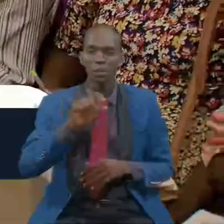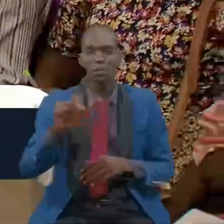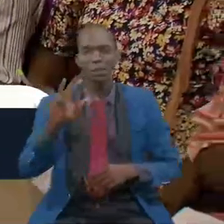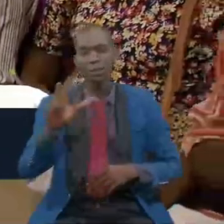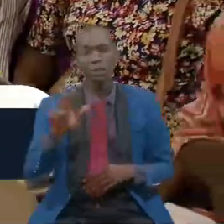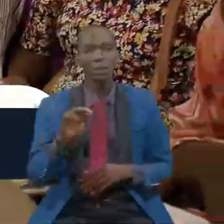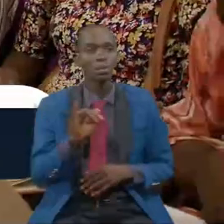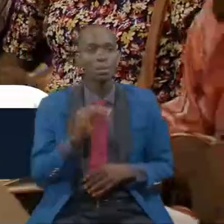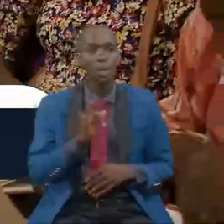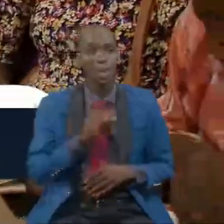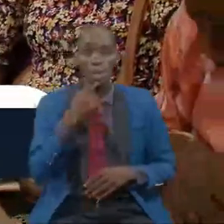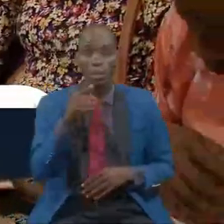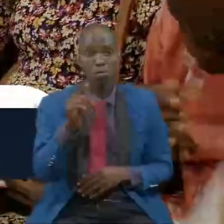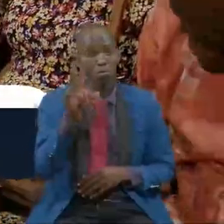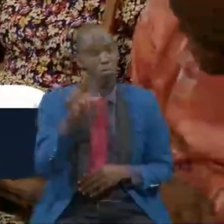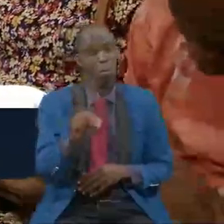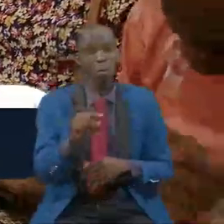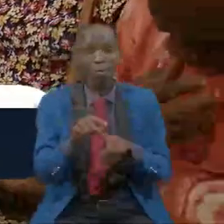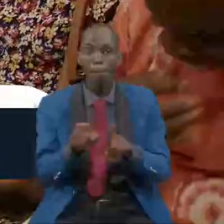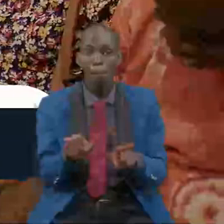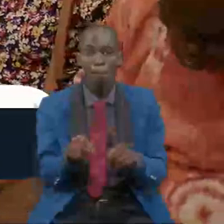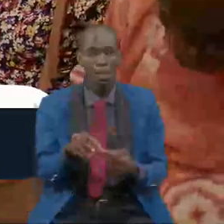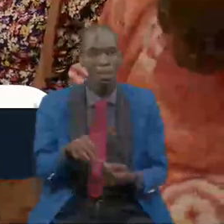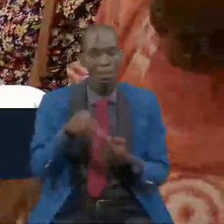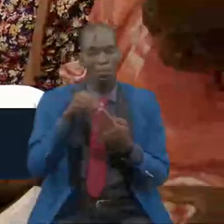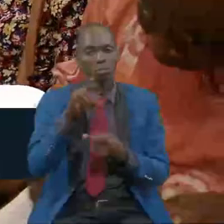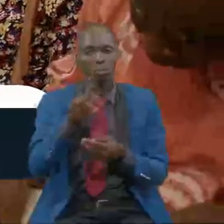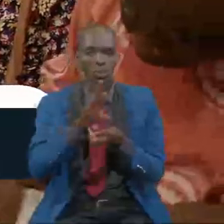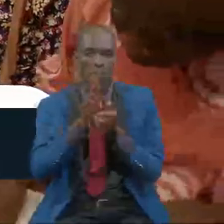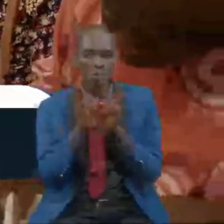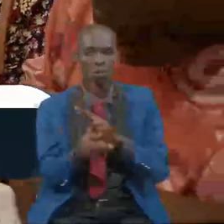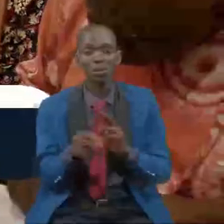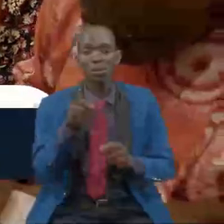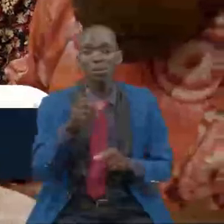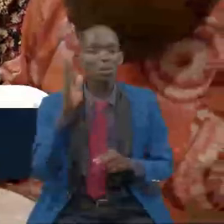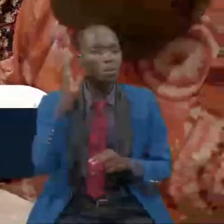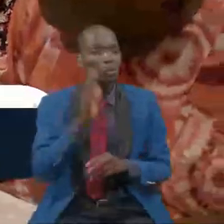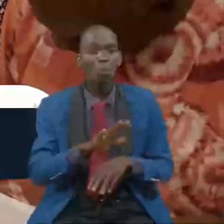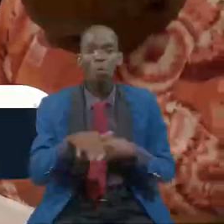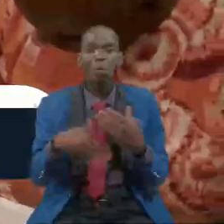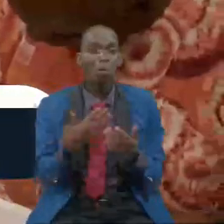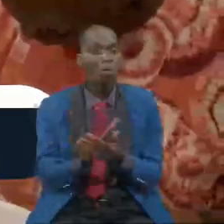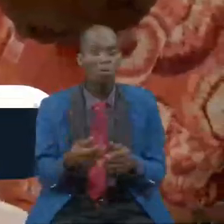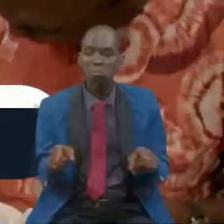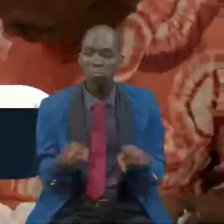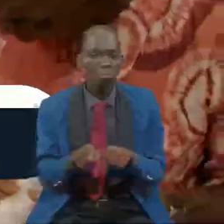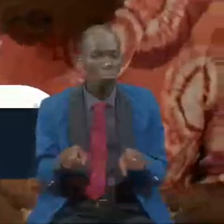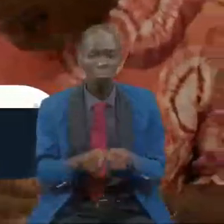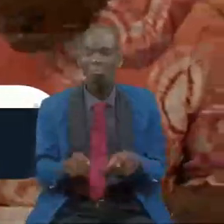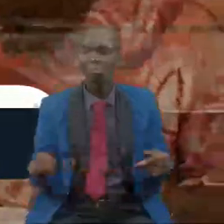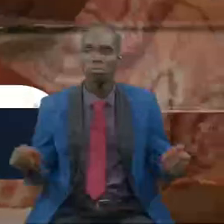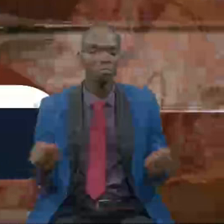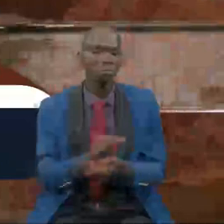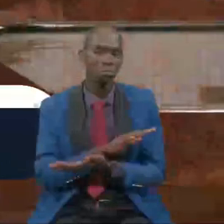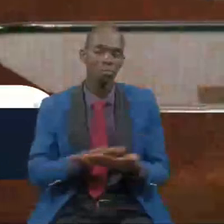verset 3 dit non je vous le dit mer si vous ne vous repentez vous périrez